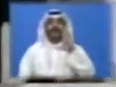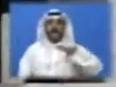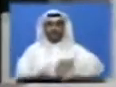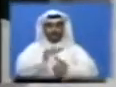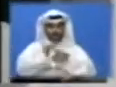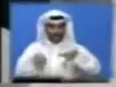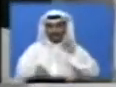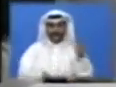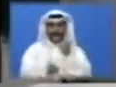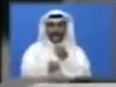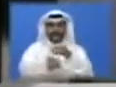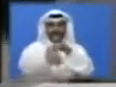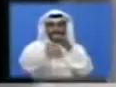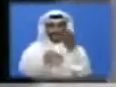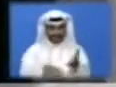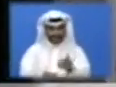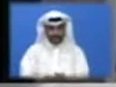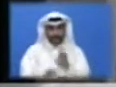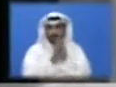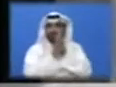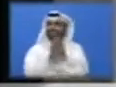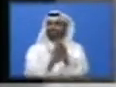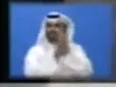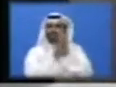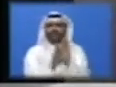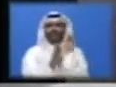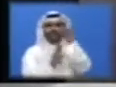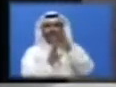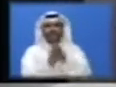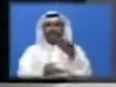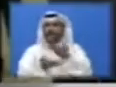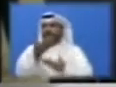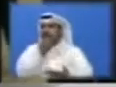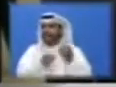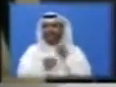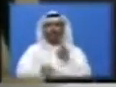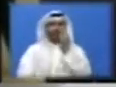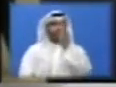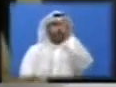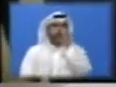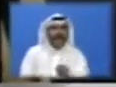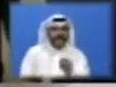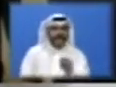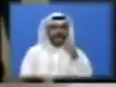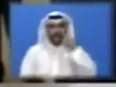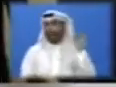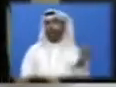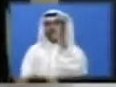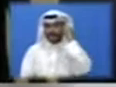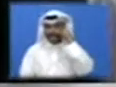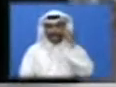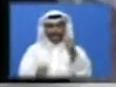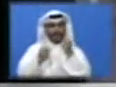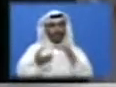دولة الكويت في العمل الإنساني، ودعمه الدؤوب للعمليات الإنسانية للأمم المتحدة التي ضعفت